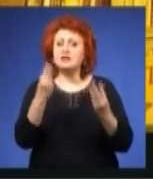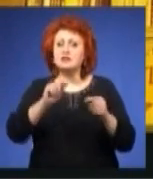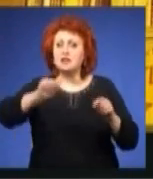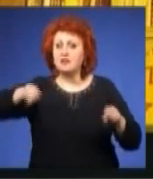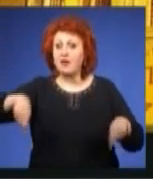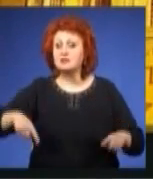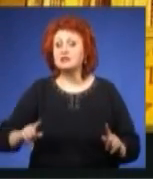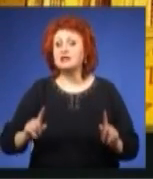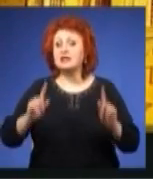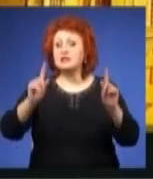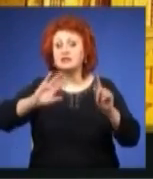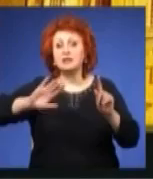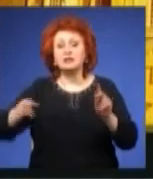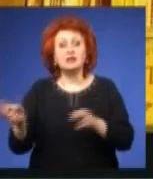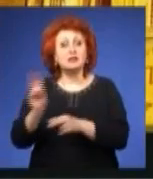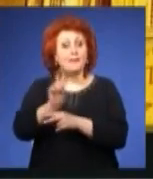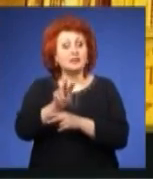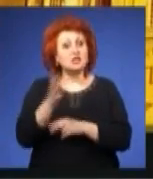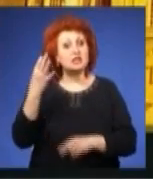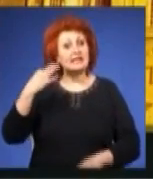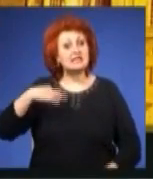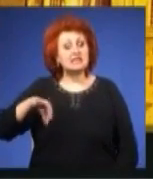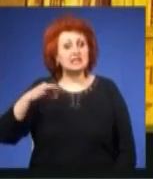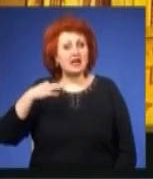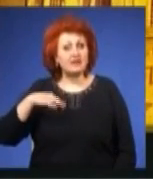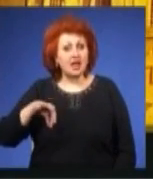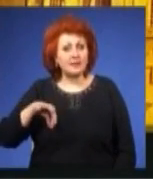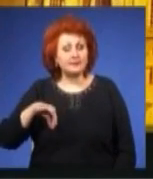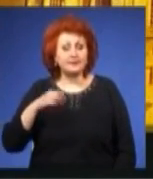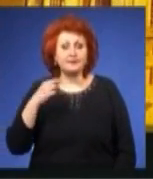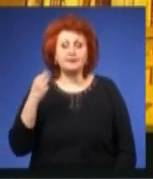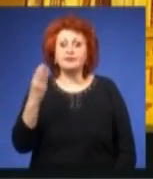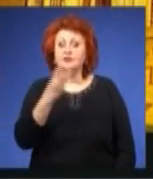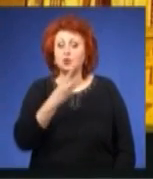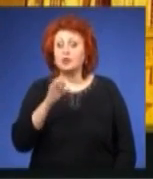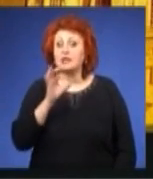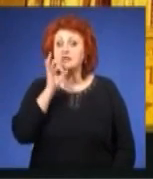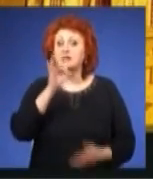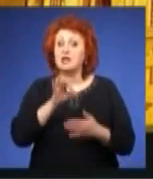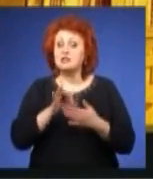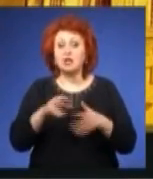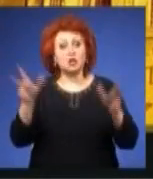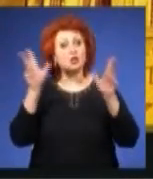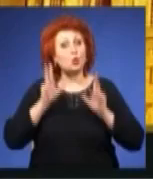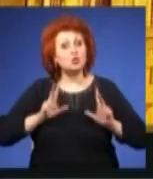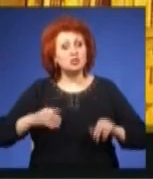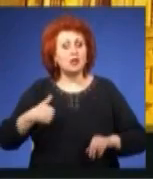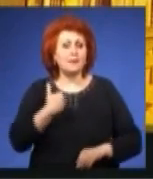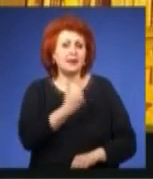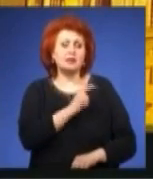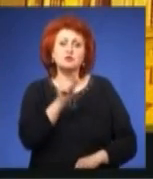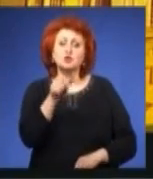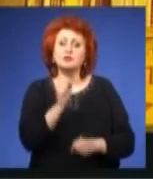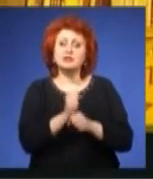день воскреснет. Тогда подошли к нему сыновья Зиедевы, Иаков и Иоанн и сказали, «Учитель,